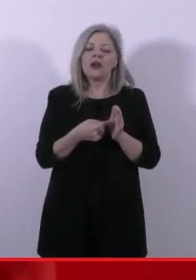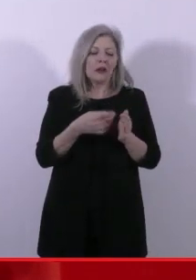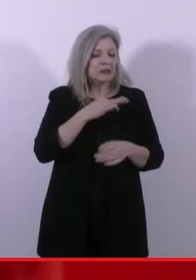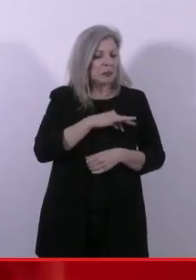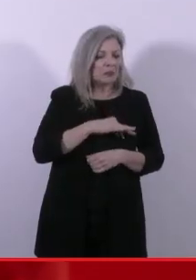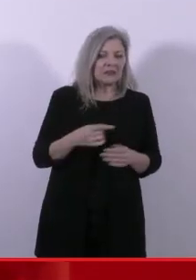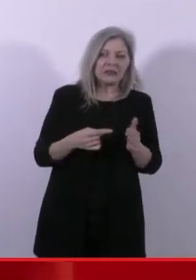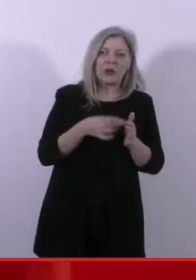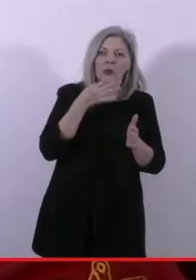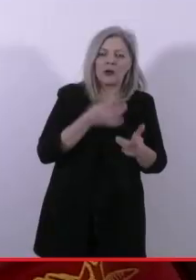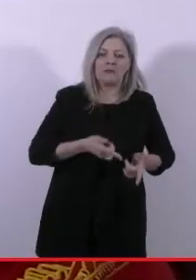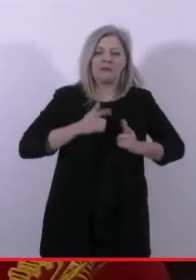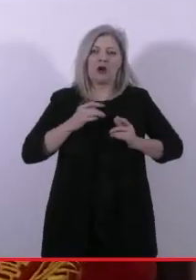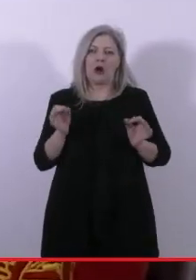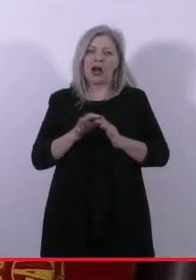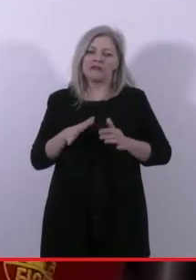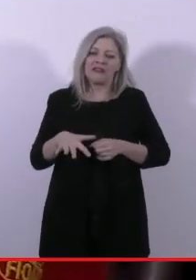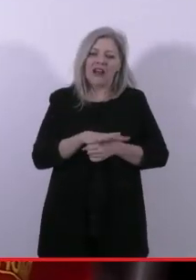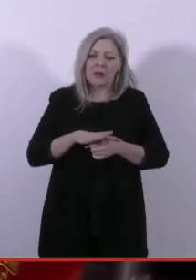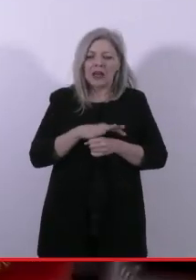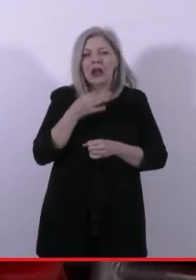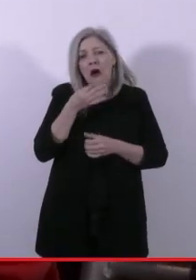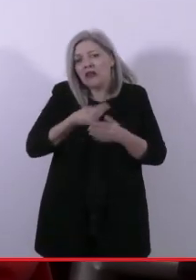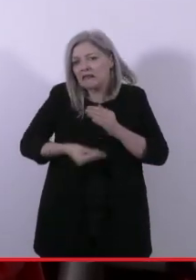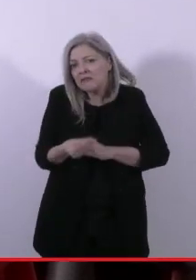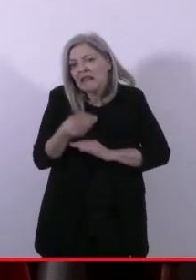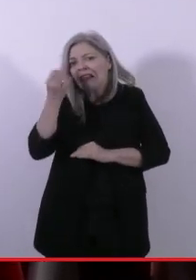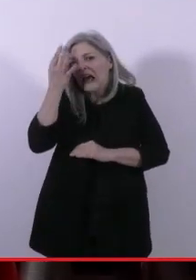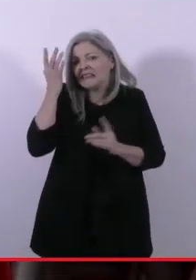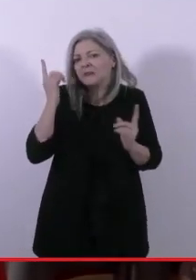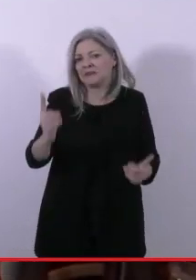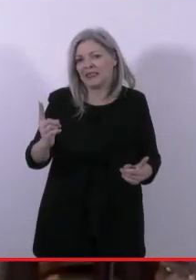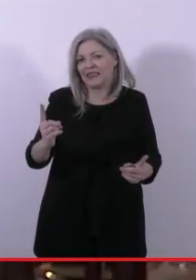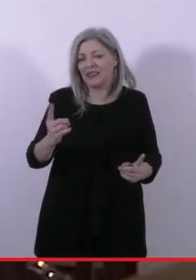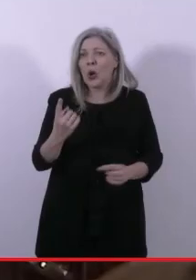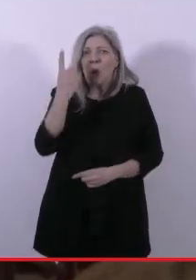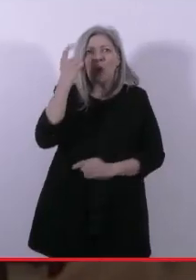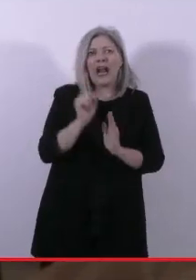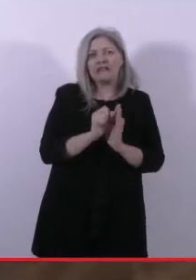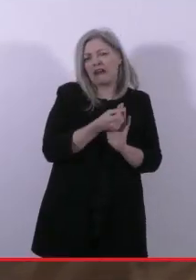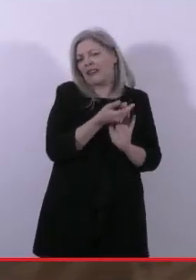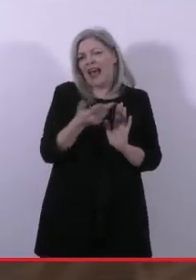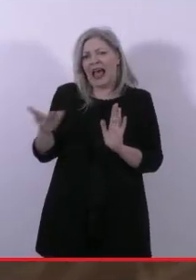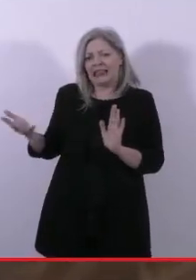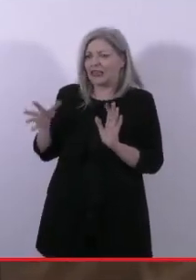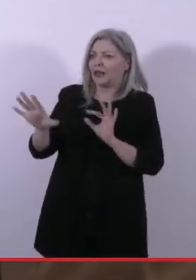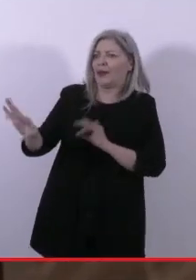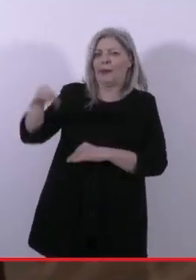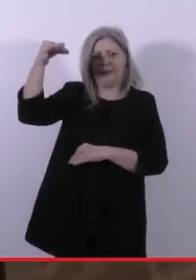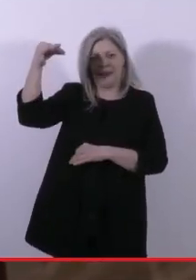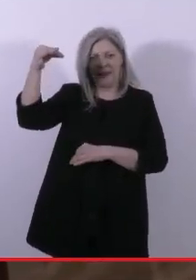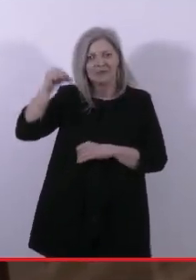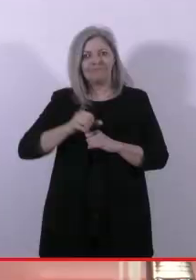se il destino lo vorrà, avere anche dei figli. Questa è la mia storia, una fra tante. Immagino la